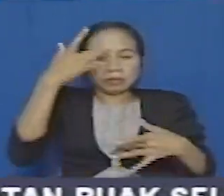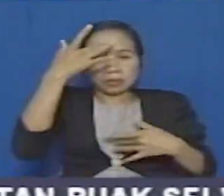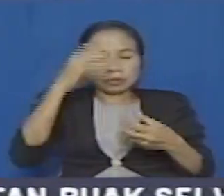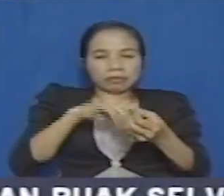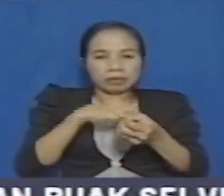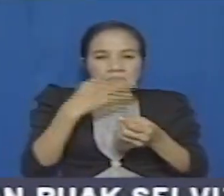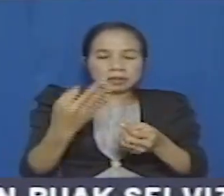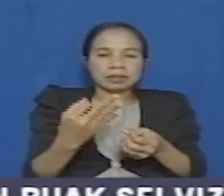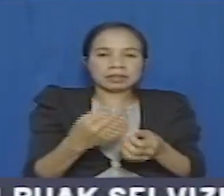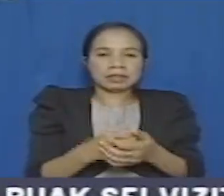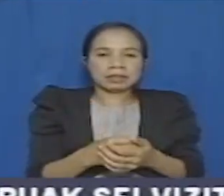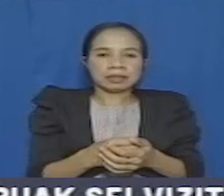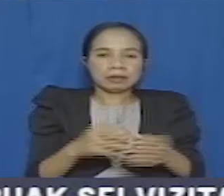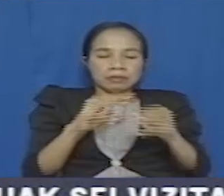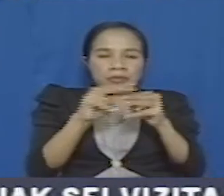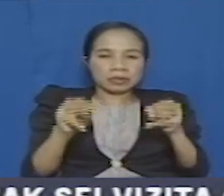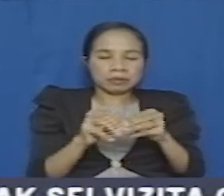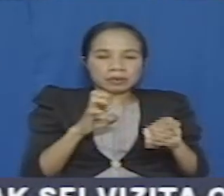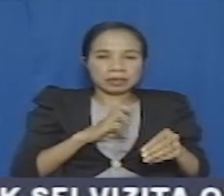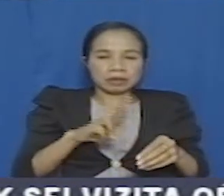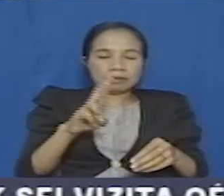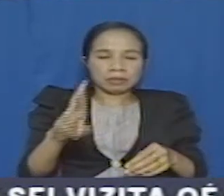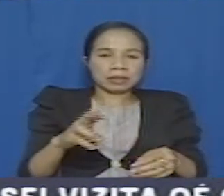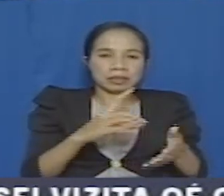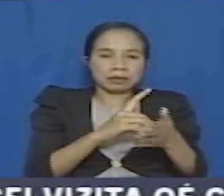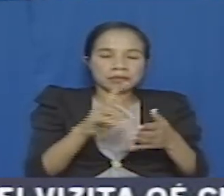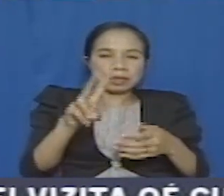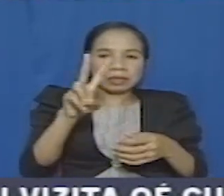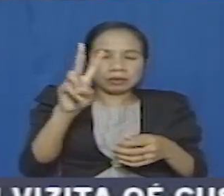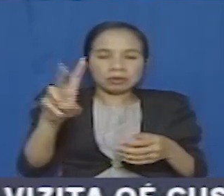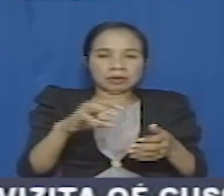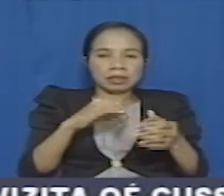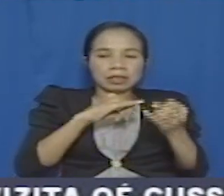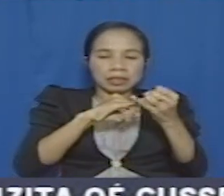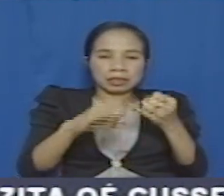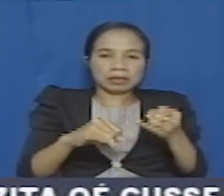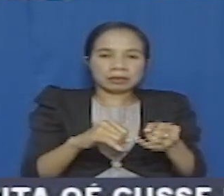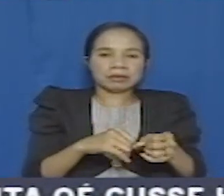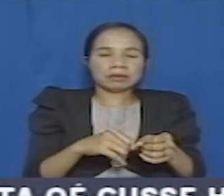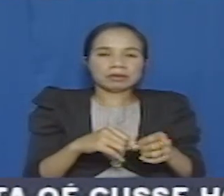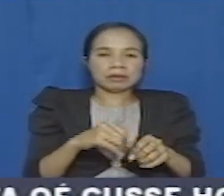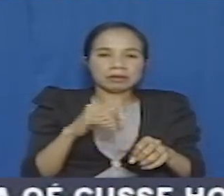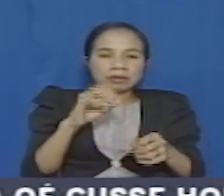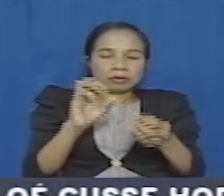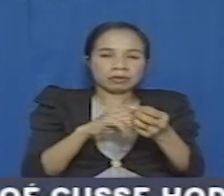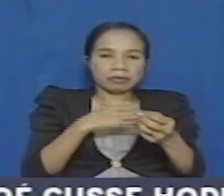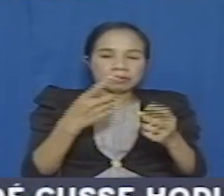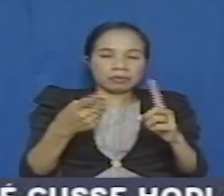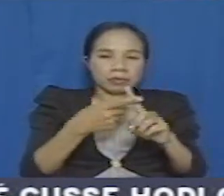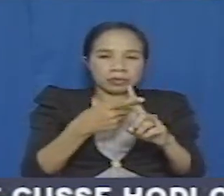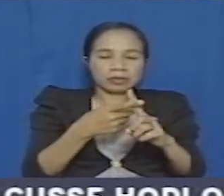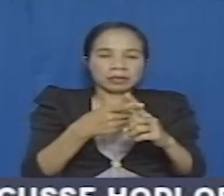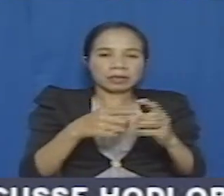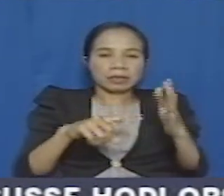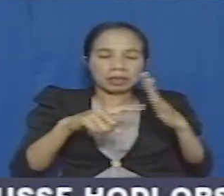COVID-19 recensia e a município Hermera durante a semana rua Icus Nialaran. Caso positivo, a rua aumenta macas e a